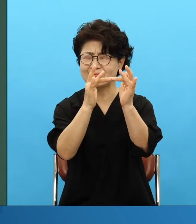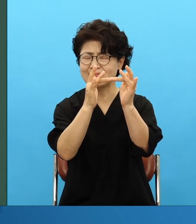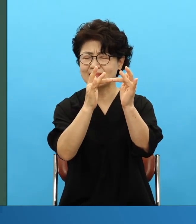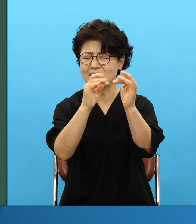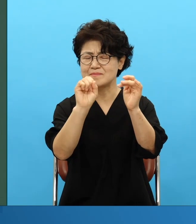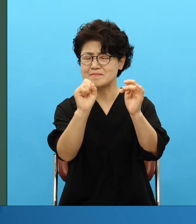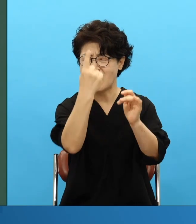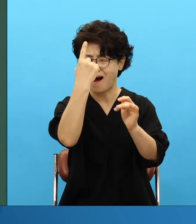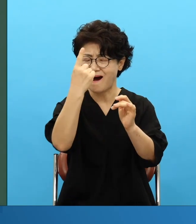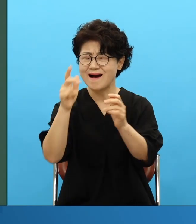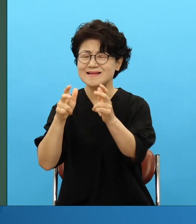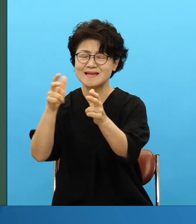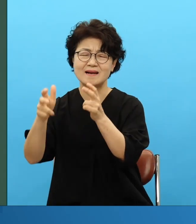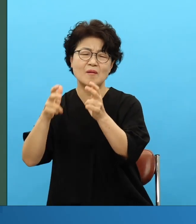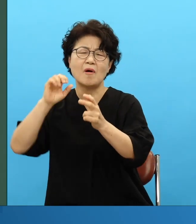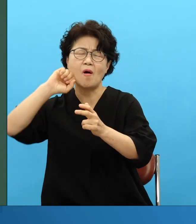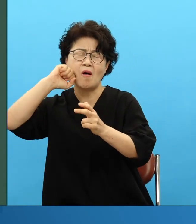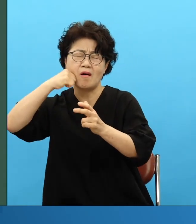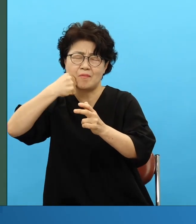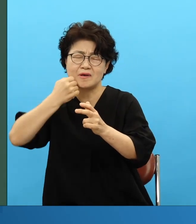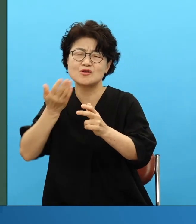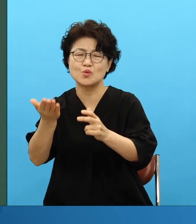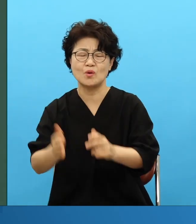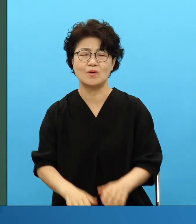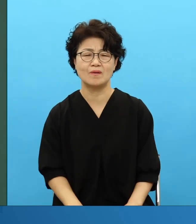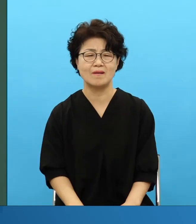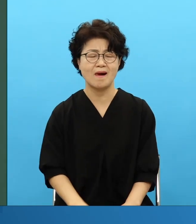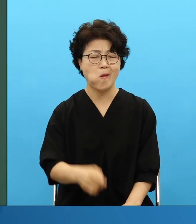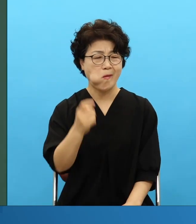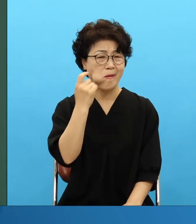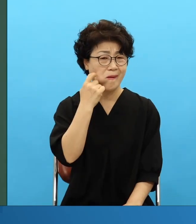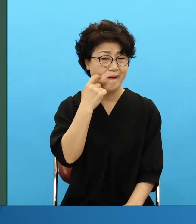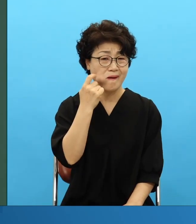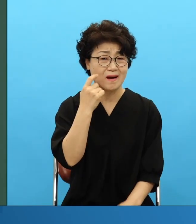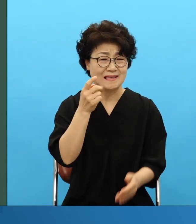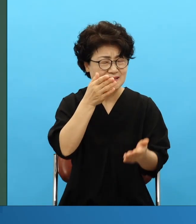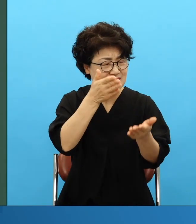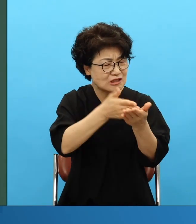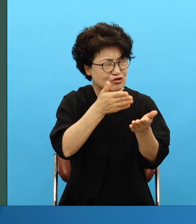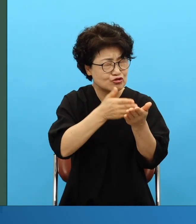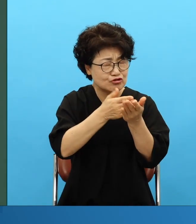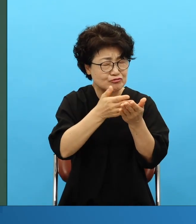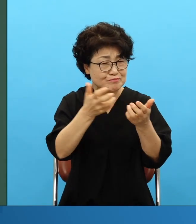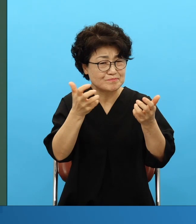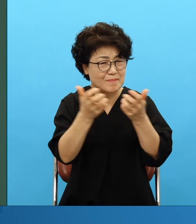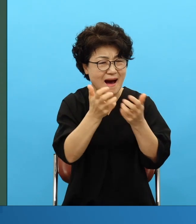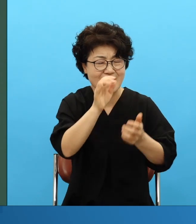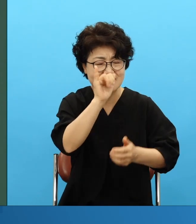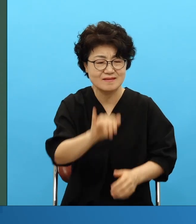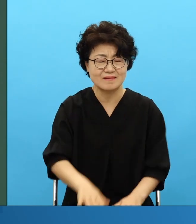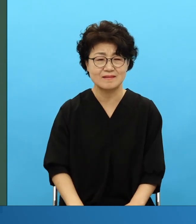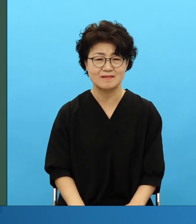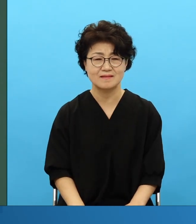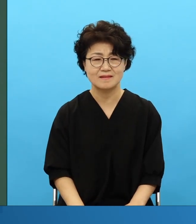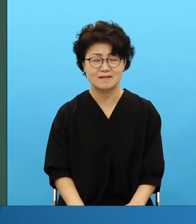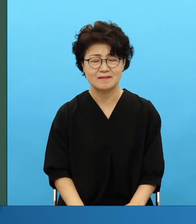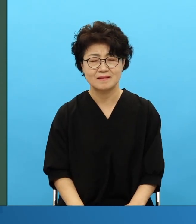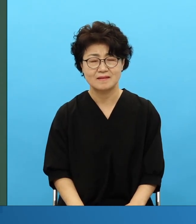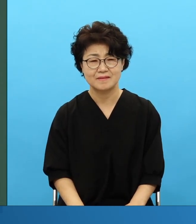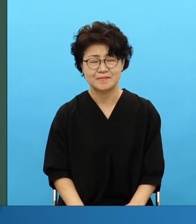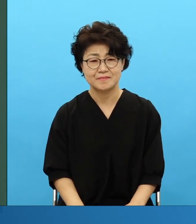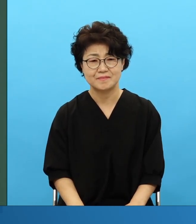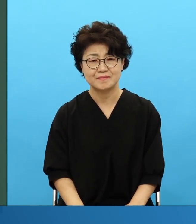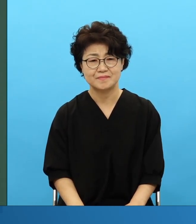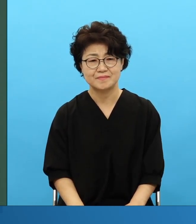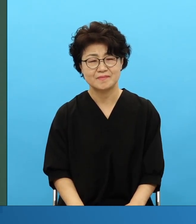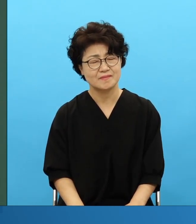give other people a hard time. 또 어떤 거는 막 거짓 뉴스도 나오고요. And there are things like fake news. 심지어 그까지 뭐 해킹도 하고요. And there's even people